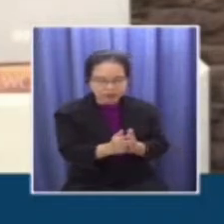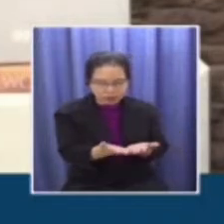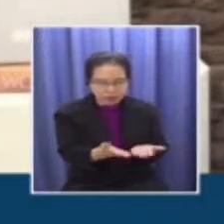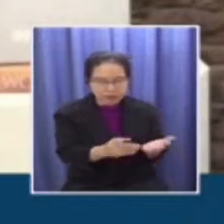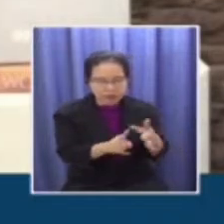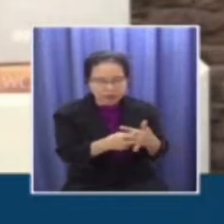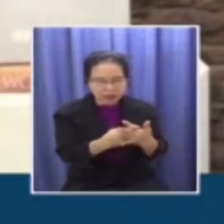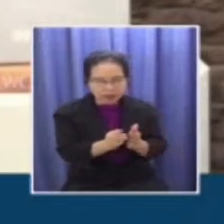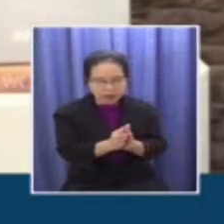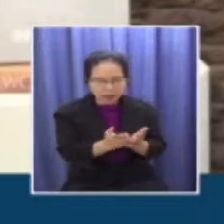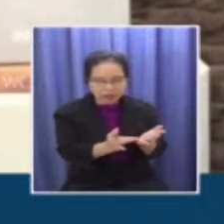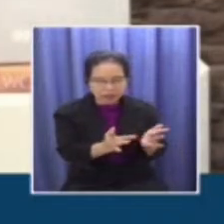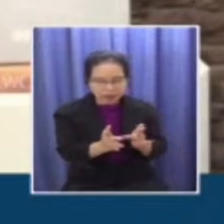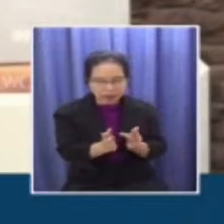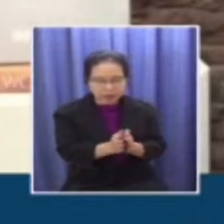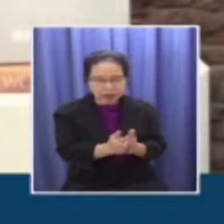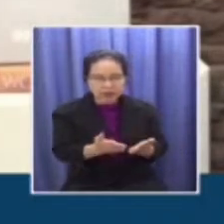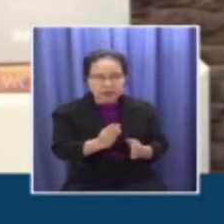kufre mmoa.